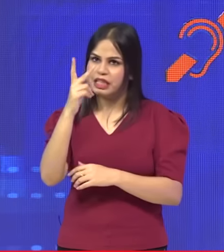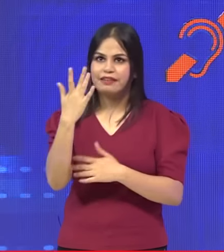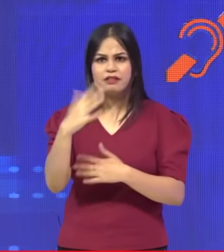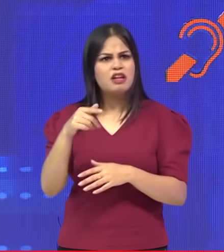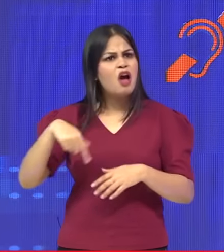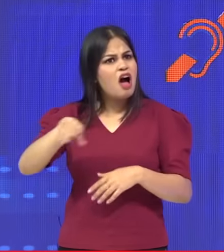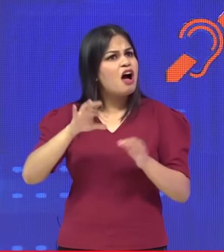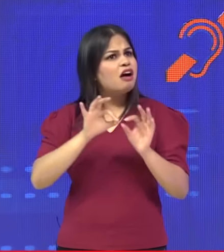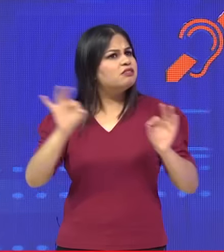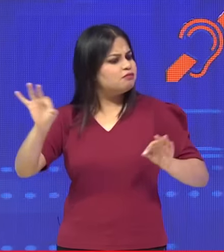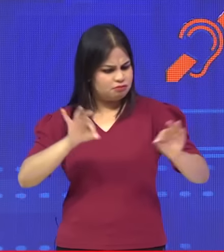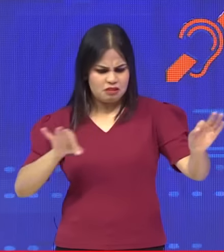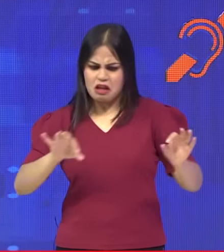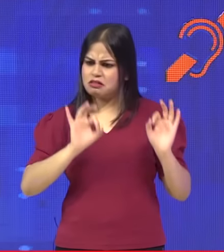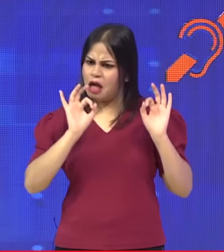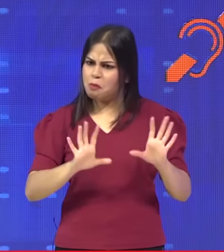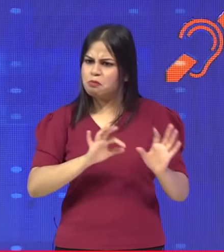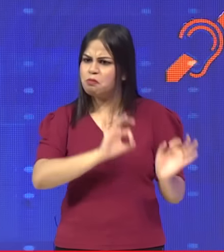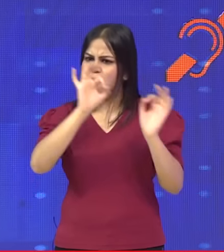उतना बड़ा तो